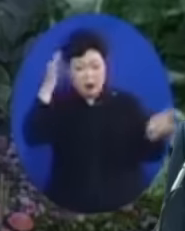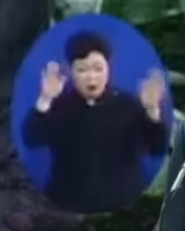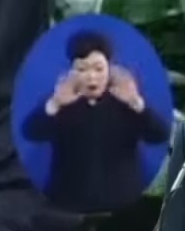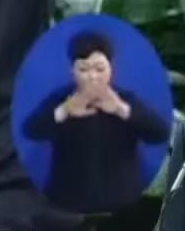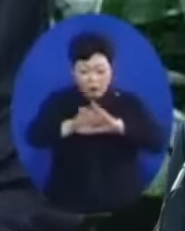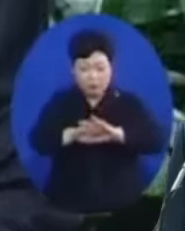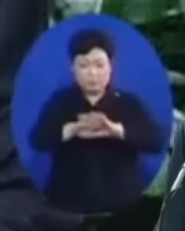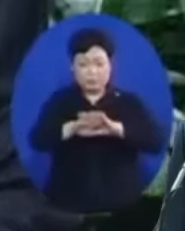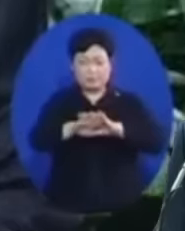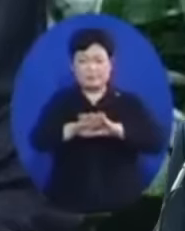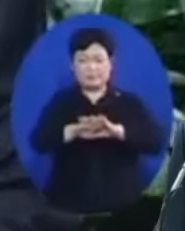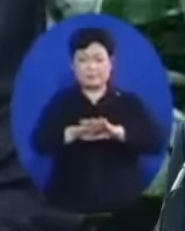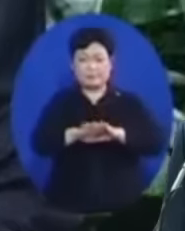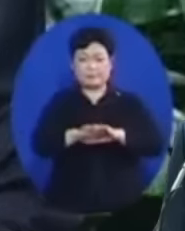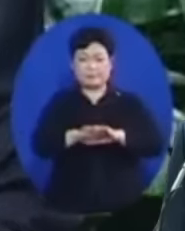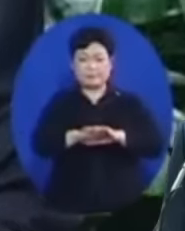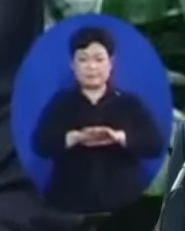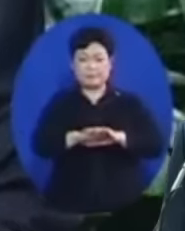어두움을